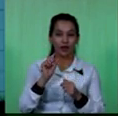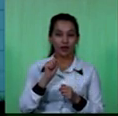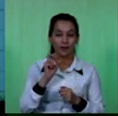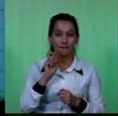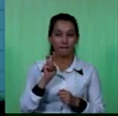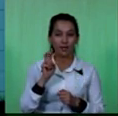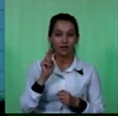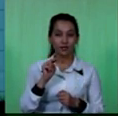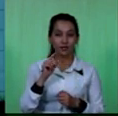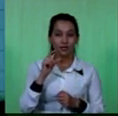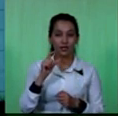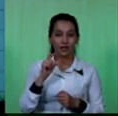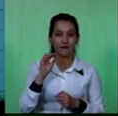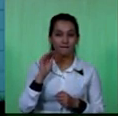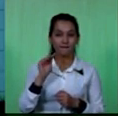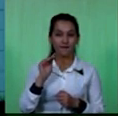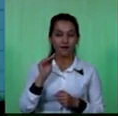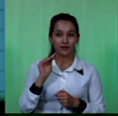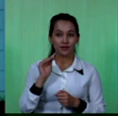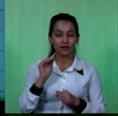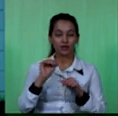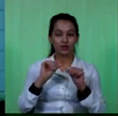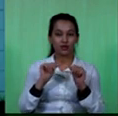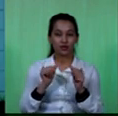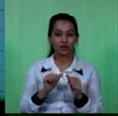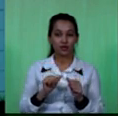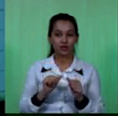B, D, E, F